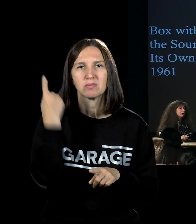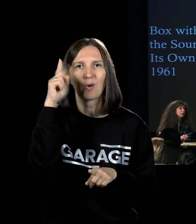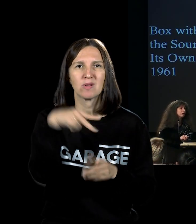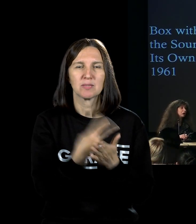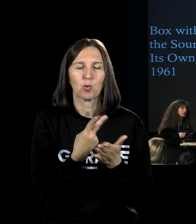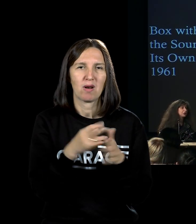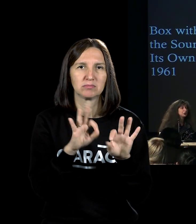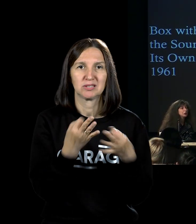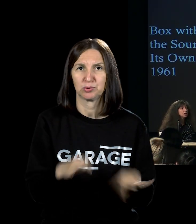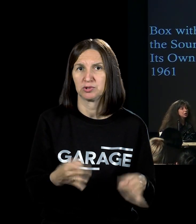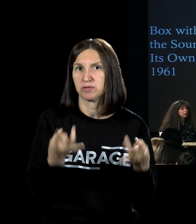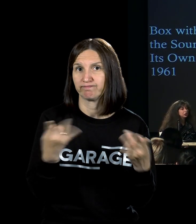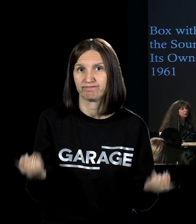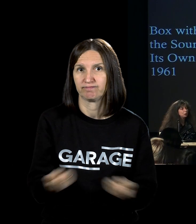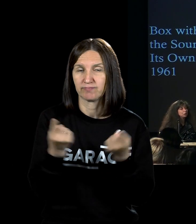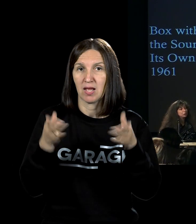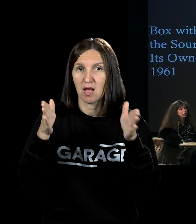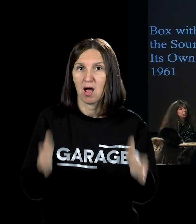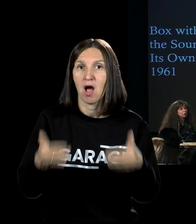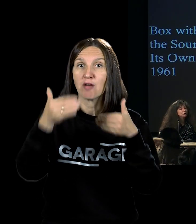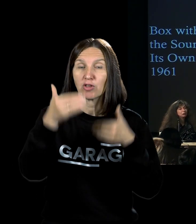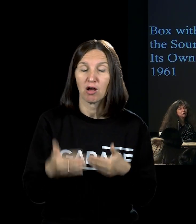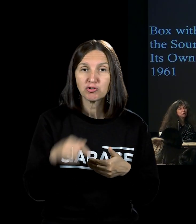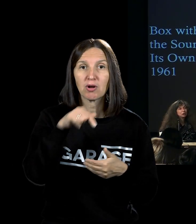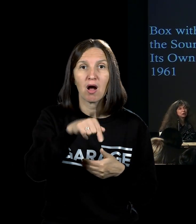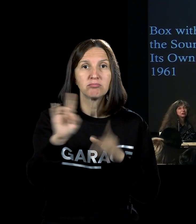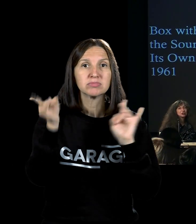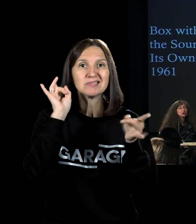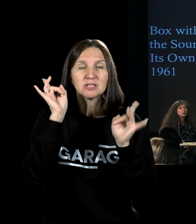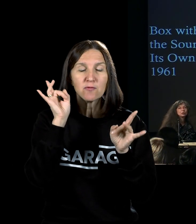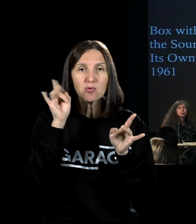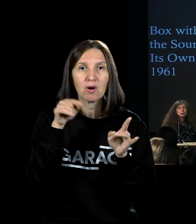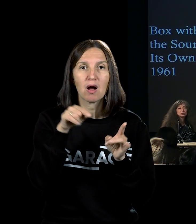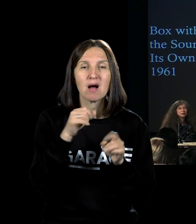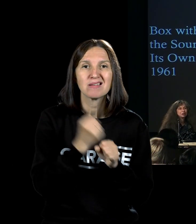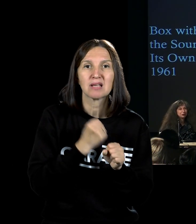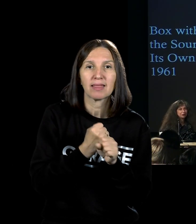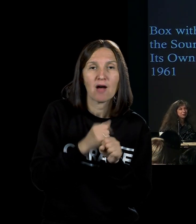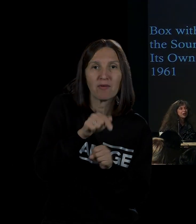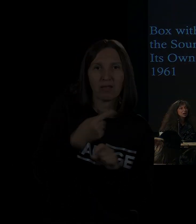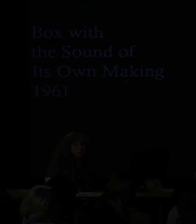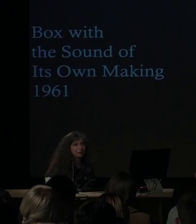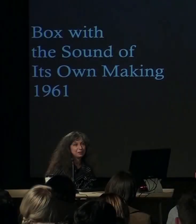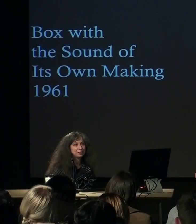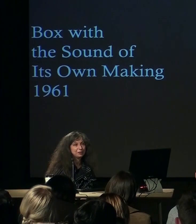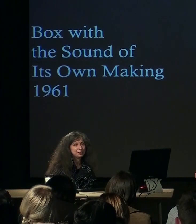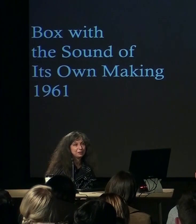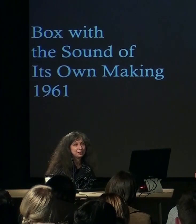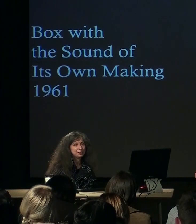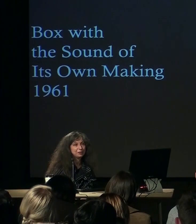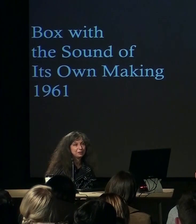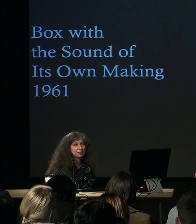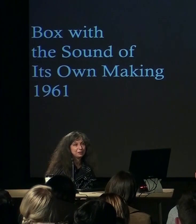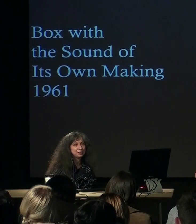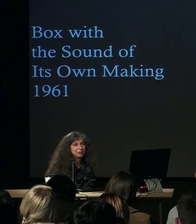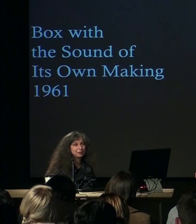простейший ящик со звуком его собственного, содержащий звук его собственного изготовления.